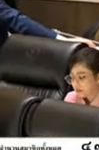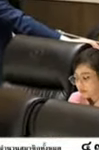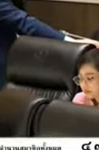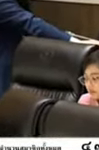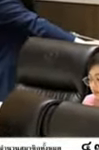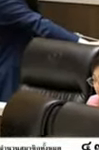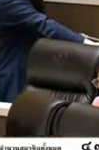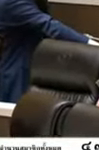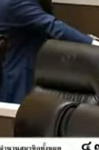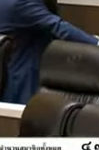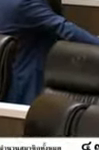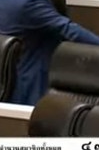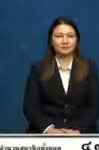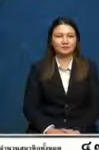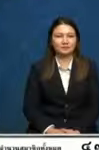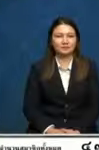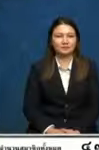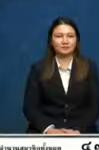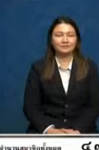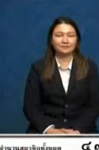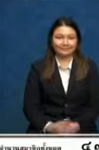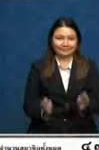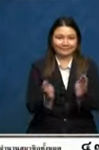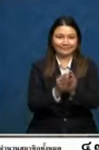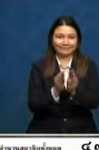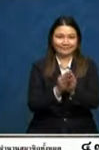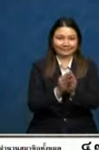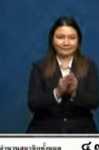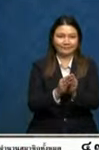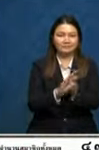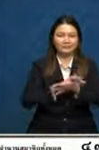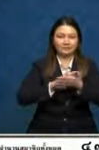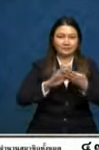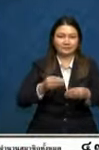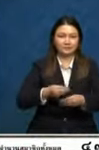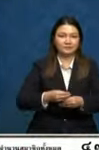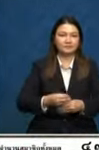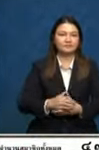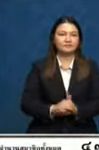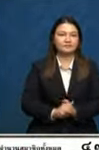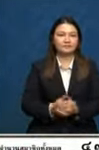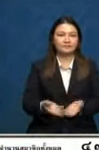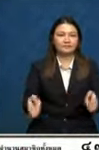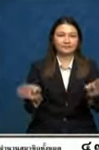ครับลงคะแนนก็เรียบร้อยนะครับขอปิดการลงคะแนนครับ